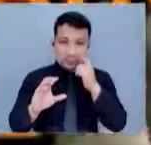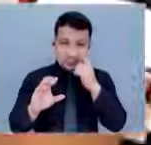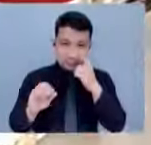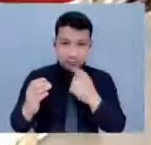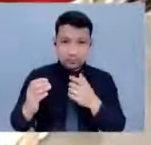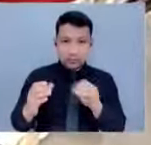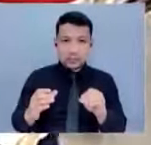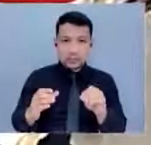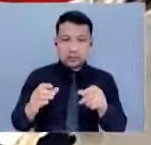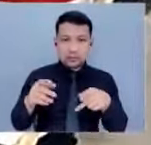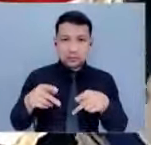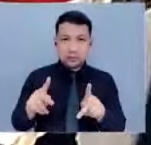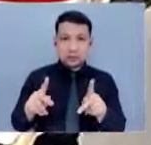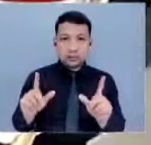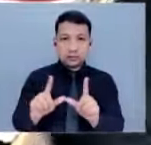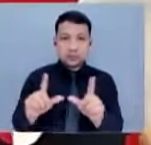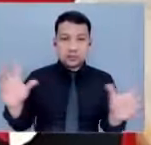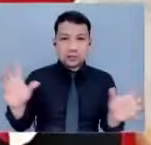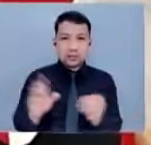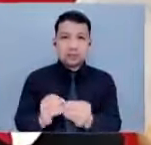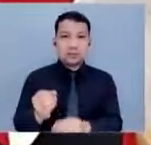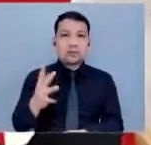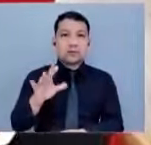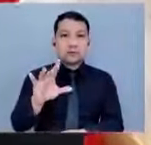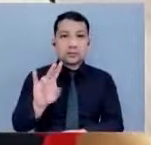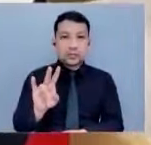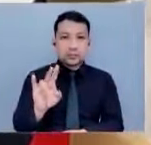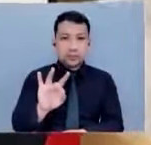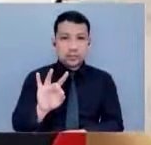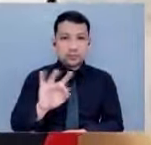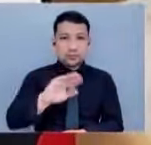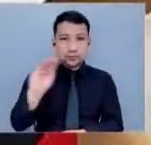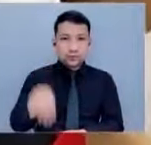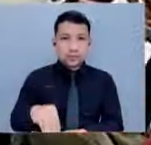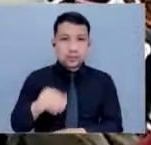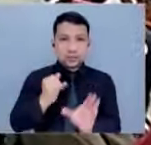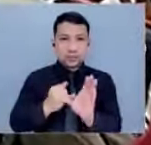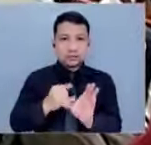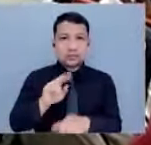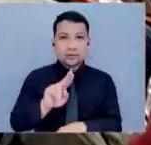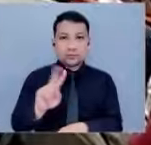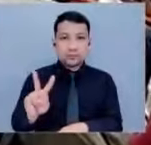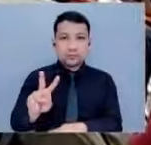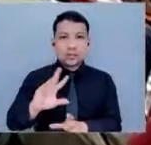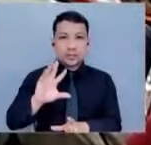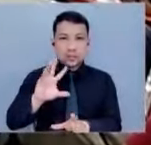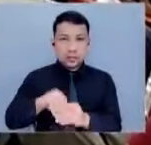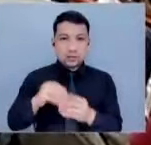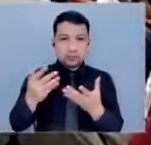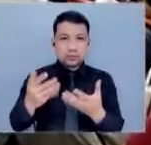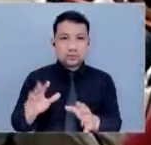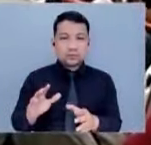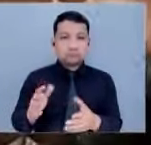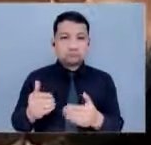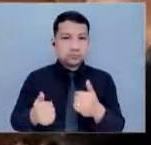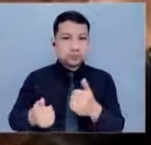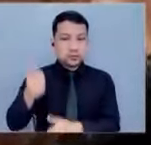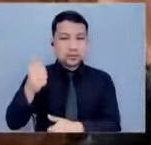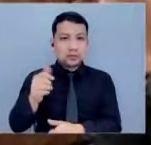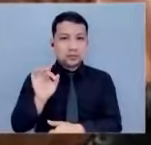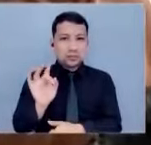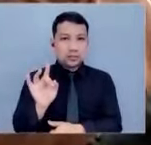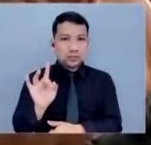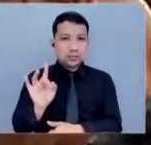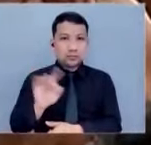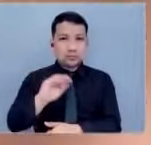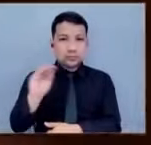prangkisa. Sa buong bansa, nasa 78% ng jeepney at UV Express ang consolidated na. Posible pang lumagpas yan sa 80%